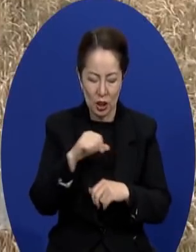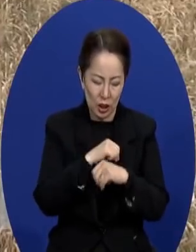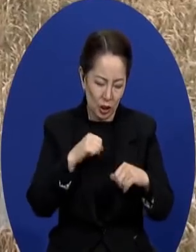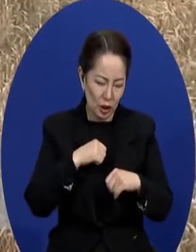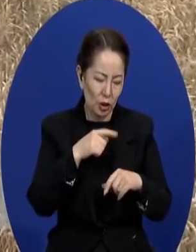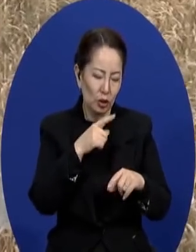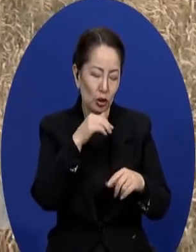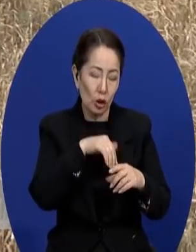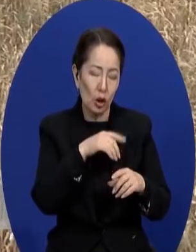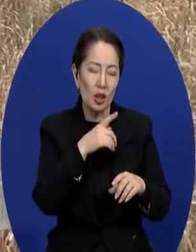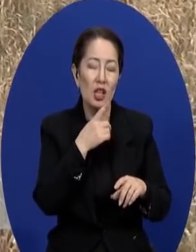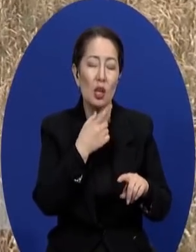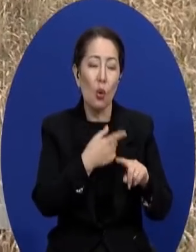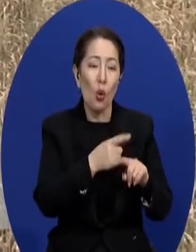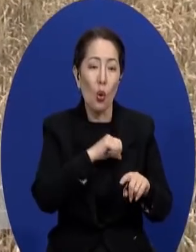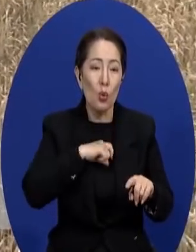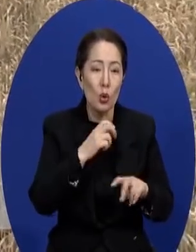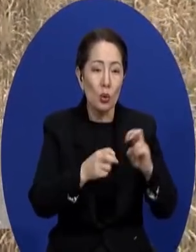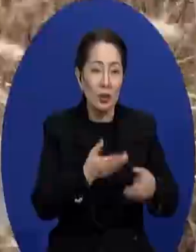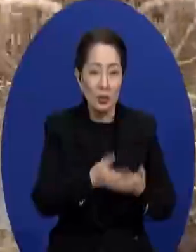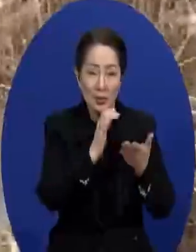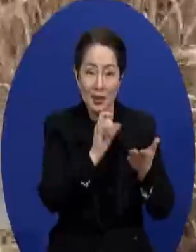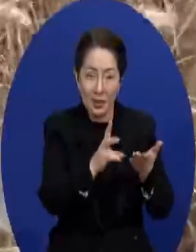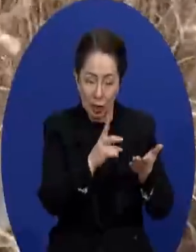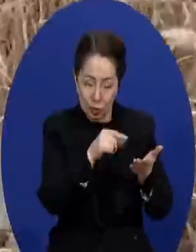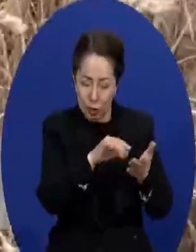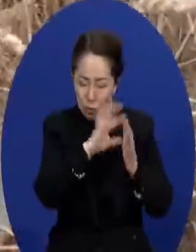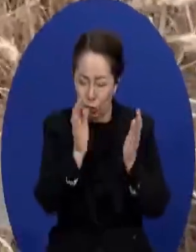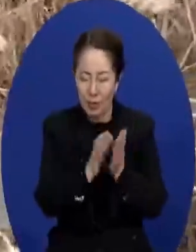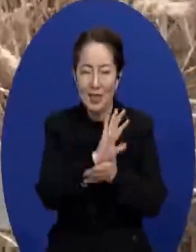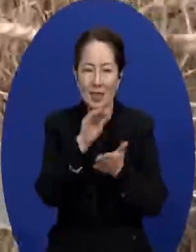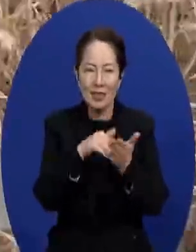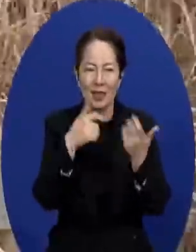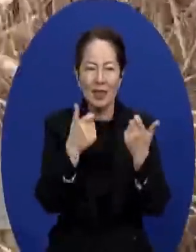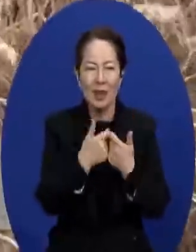дэмжигсэн улсын нөөцийн салбарт нийлүүлсэн стандартын шаардлага хангасан хүнсний улаанбуудын тоон